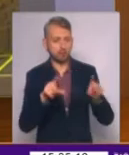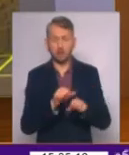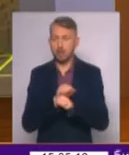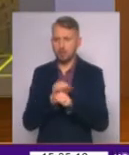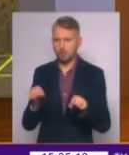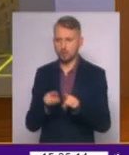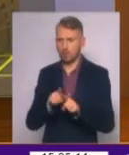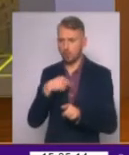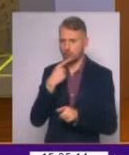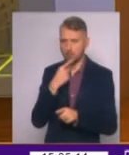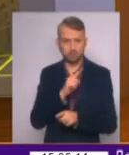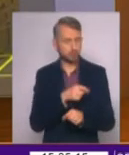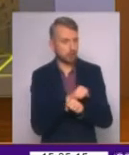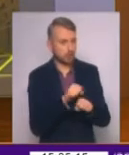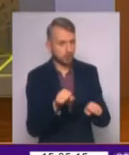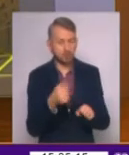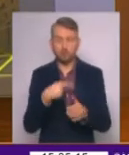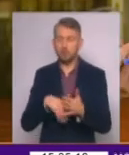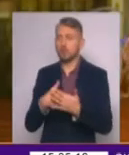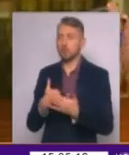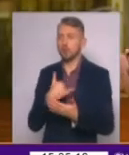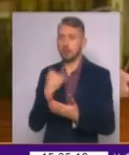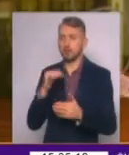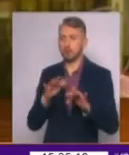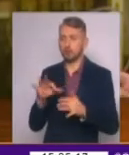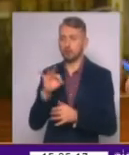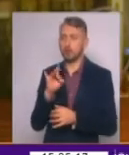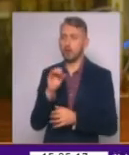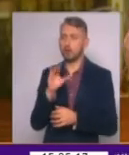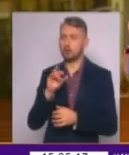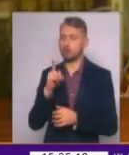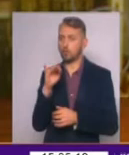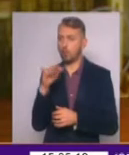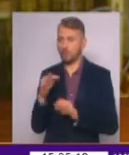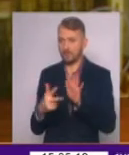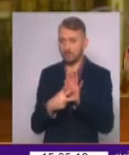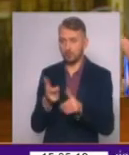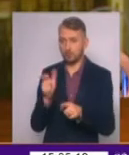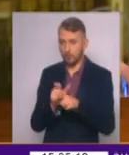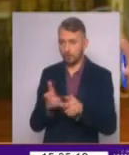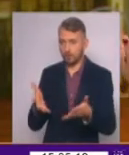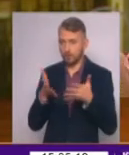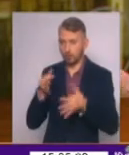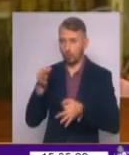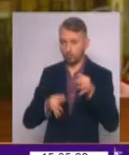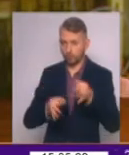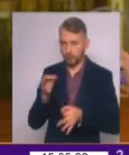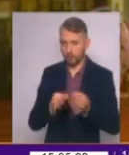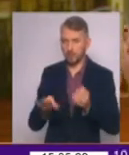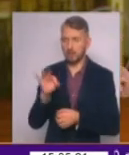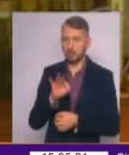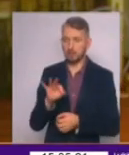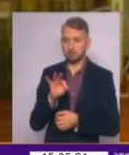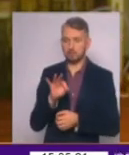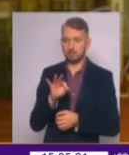чином говорити. Чому не можна? Тому що, от, наприклад, у нас історія з приводу Ревуцького 8, де досить чітко суди з приводу,